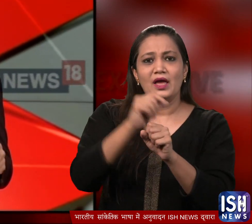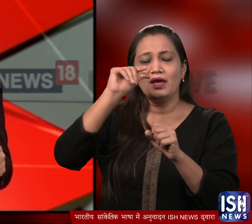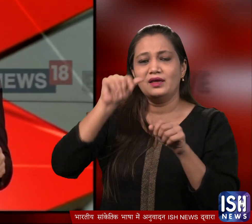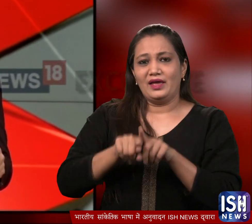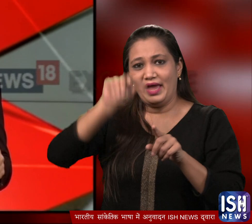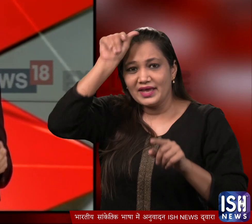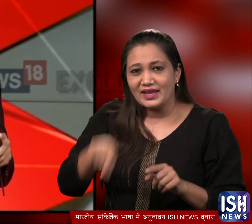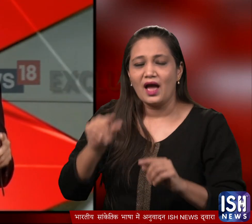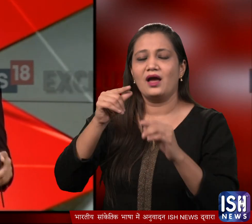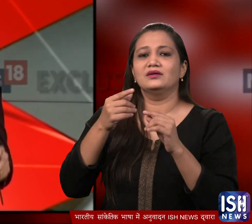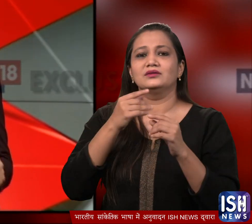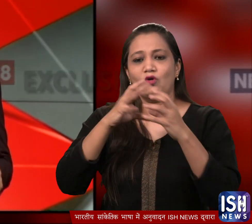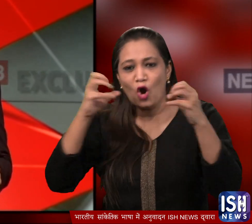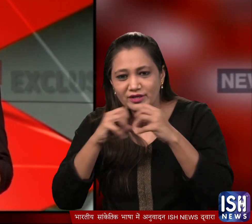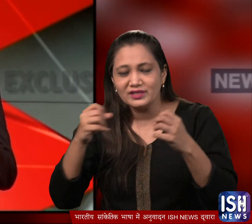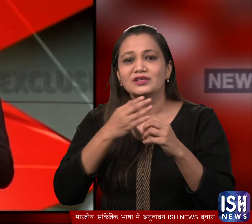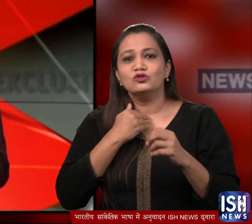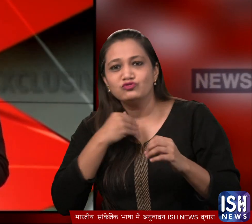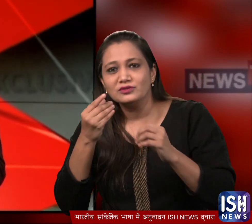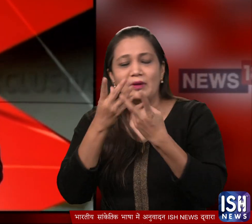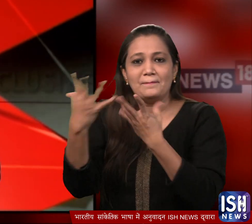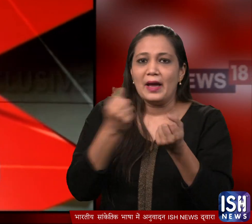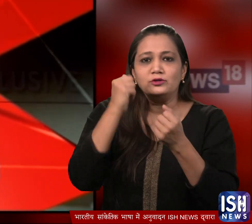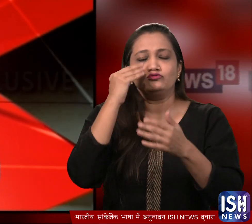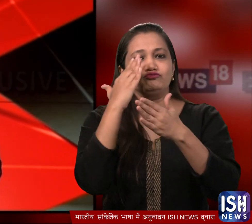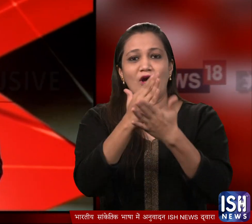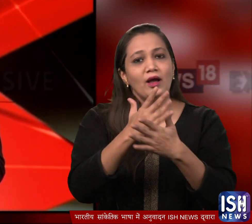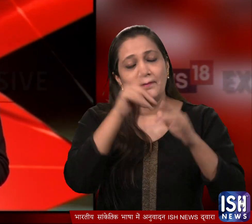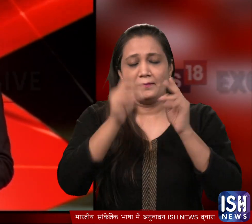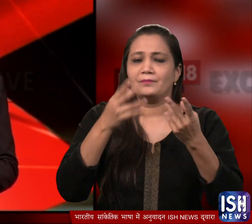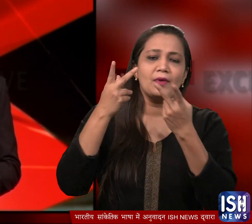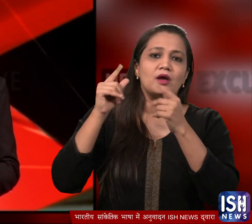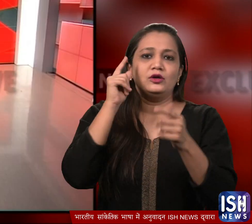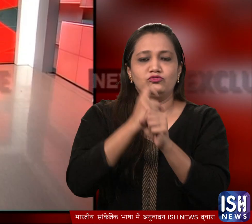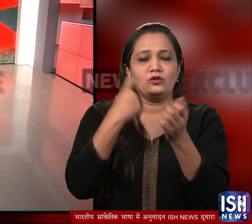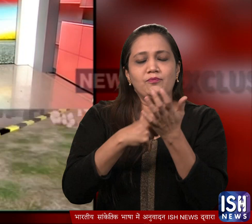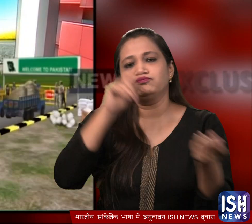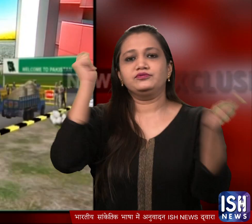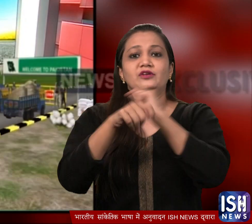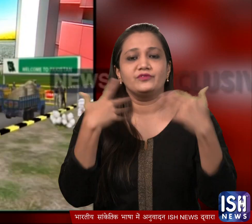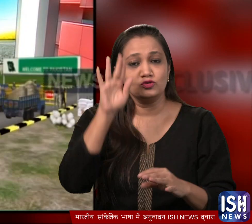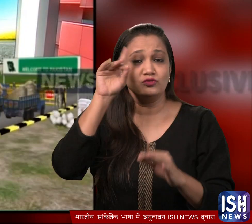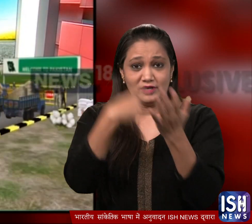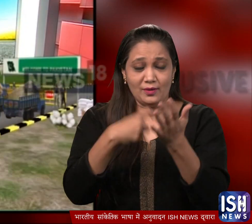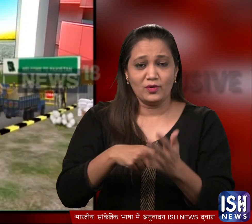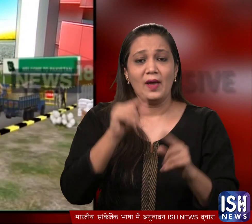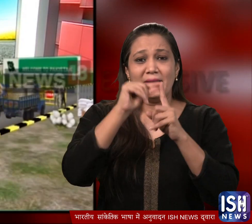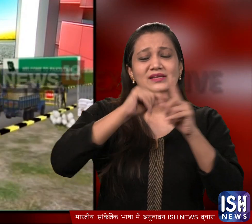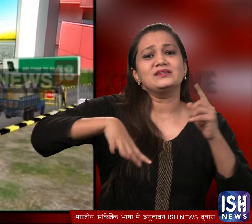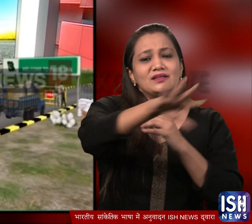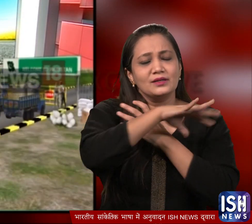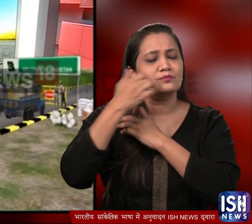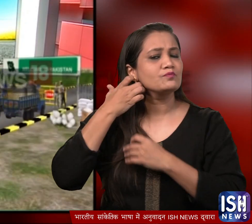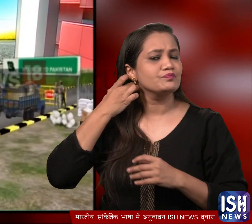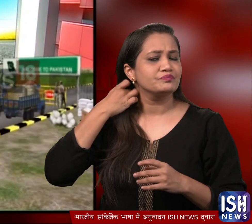और चीनी खरीदने के फैसले को 24 घंटे के अंदर ही पलट दिया। न्यूज़ 18 के नीरज कुमार की रिपोर्ट है कि इमरान खान की सरकार ने पाकिस्तान के हित